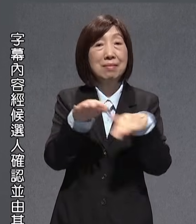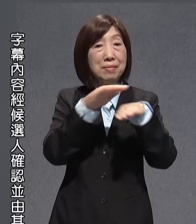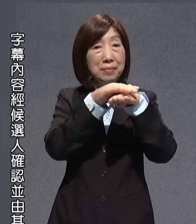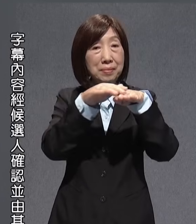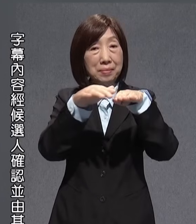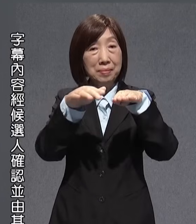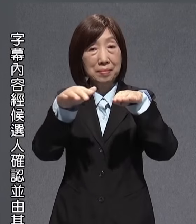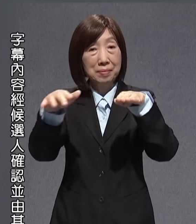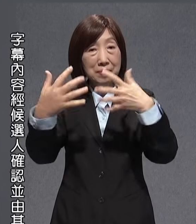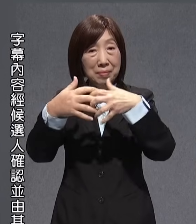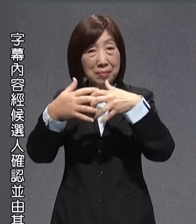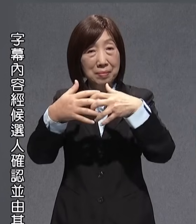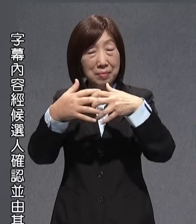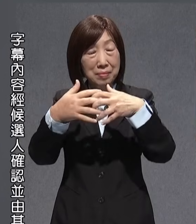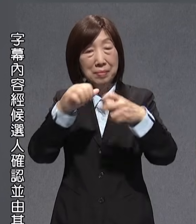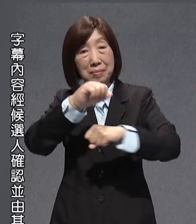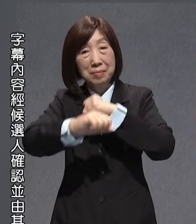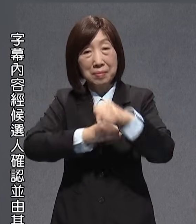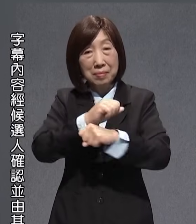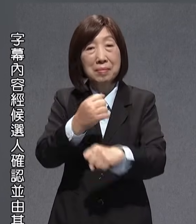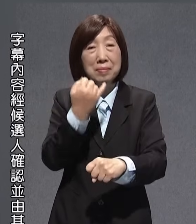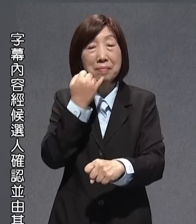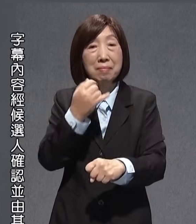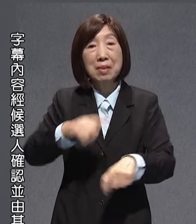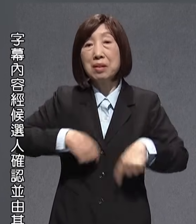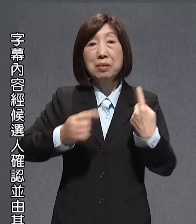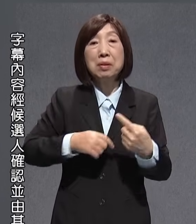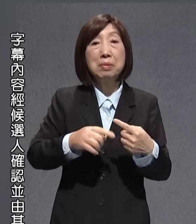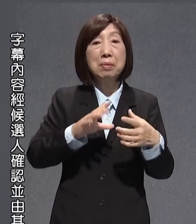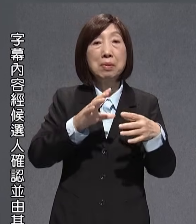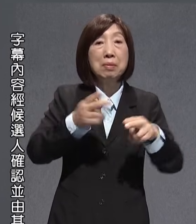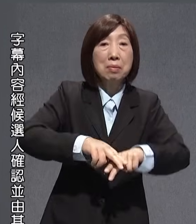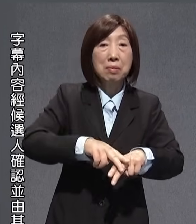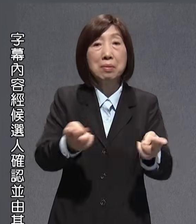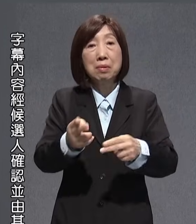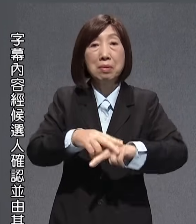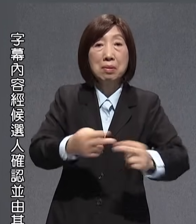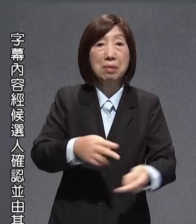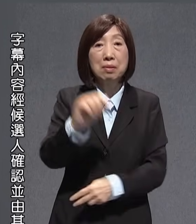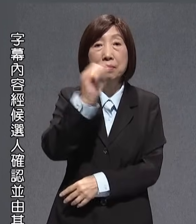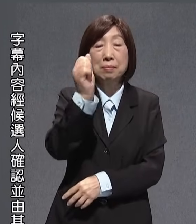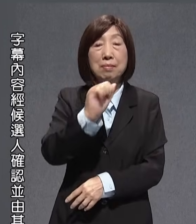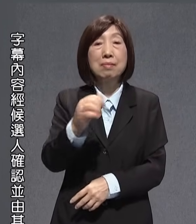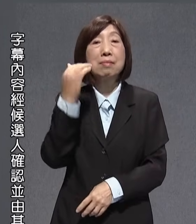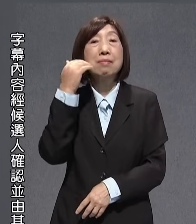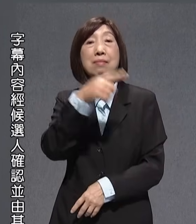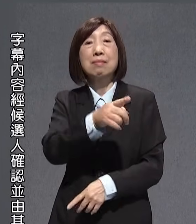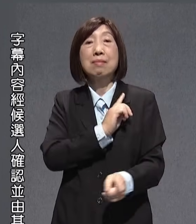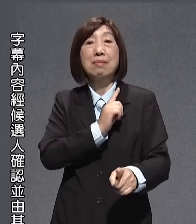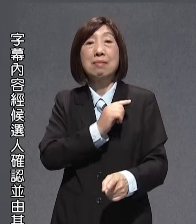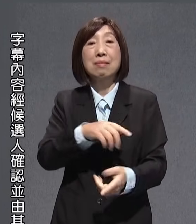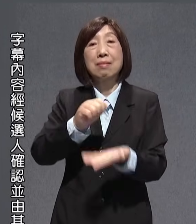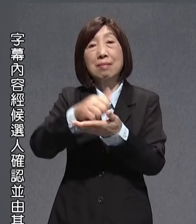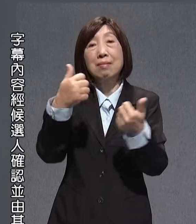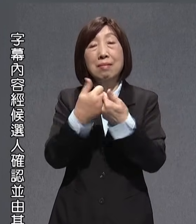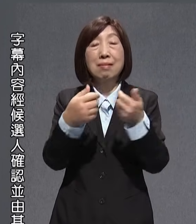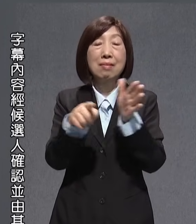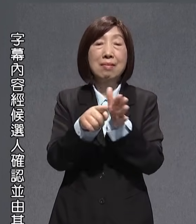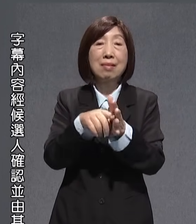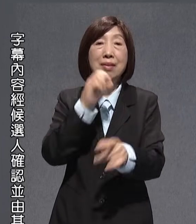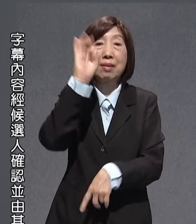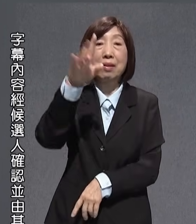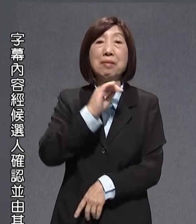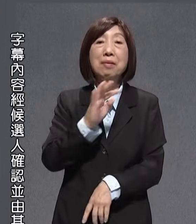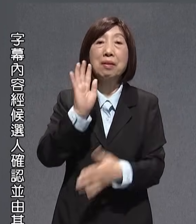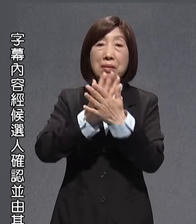的基础发电吗？它不是要随开随用的。10月的时候，你在自己的记者会上说，你不是要竞选未